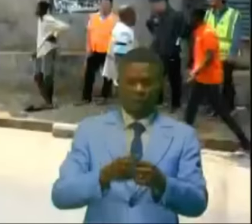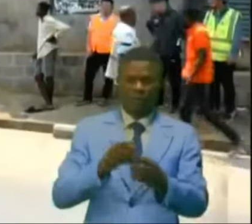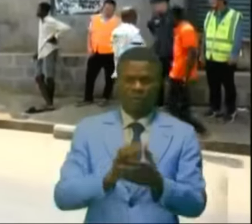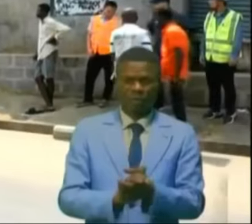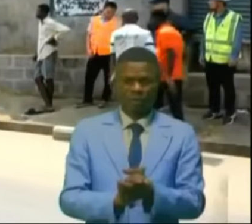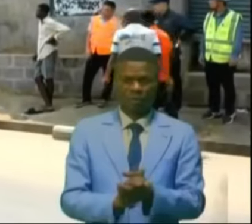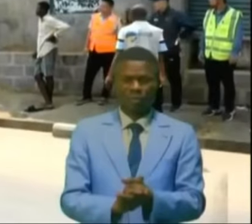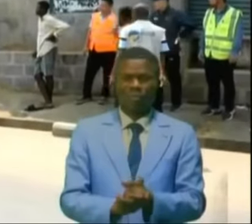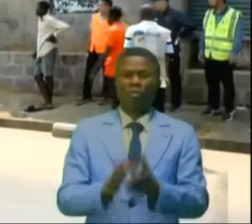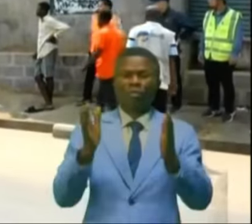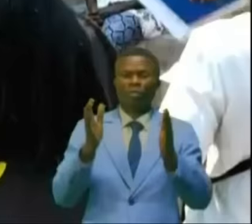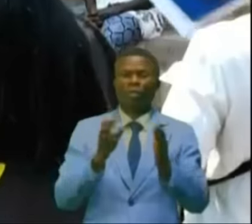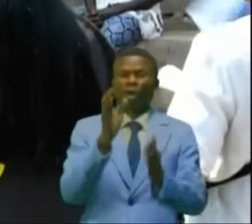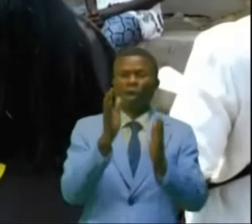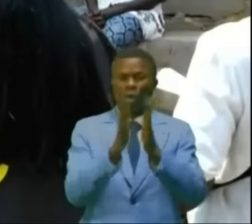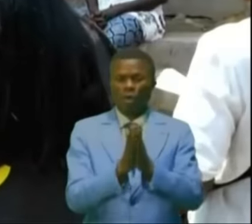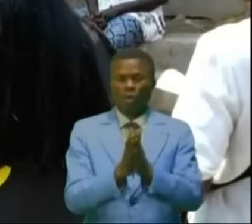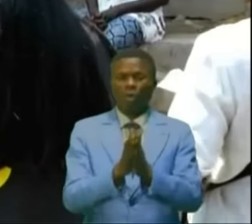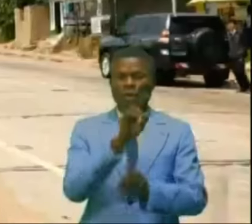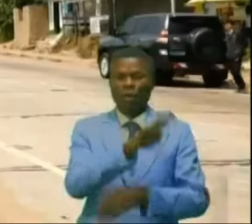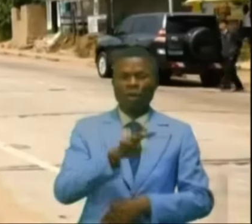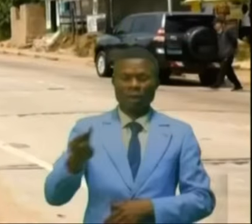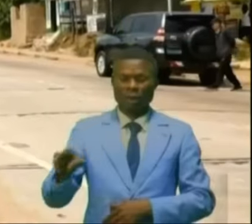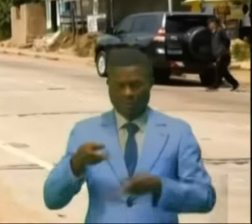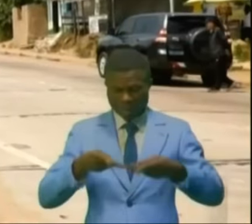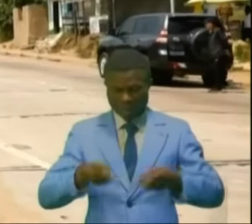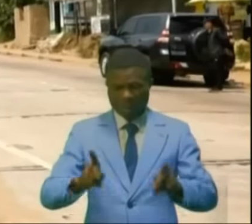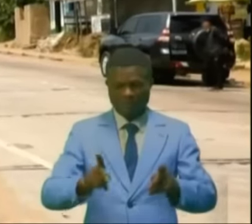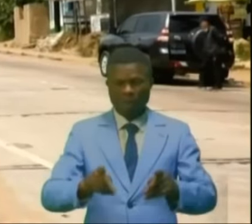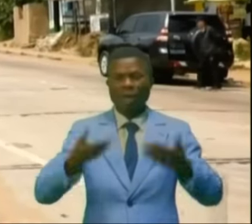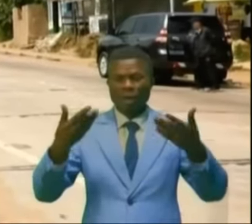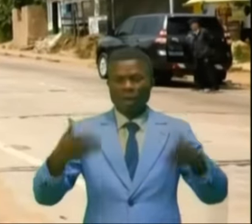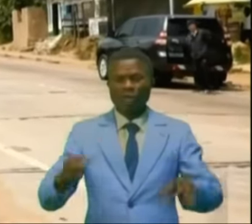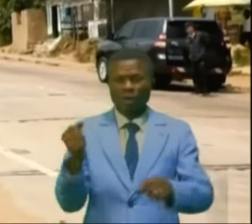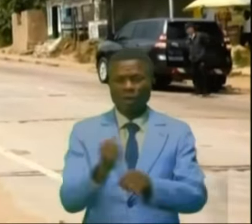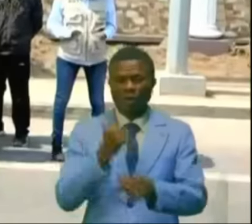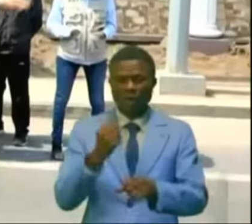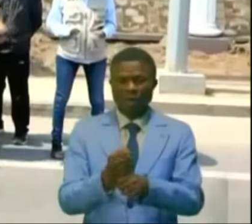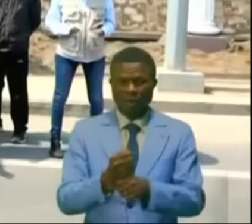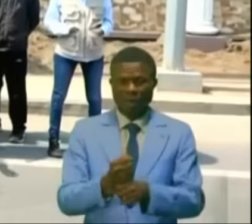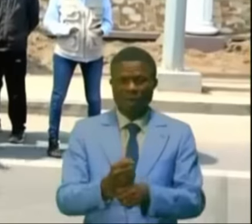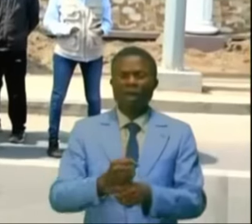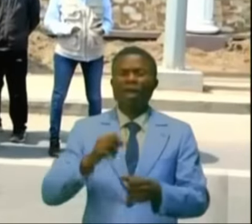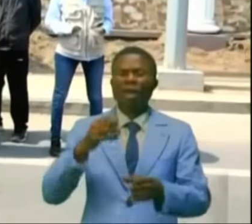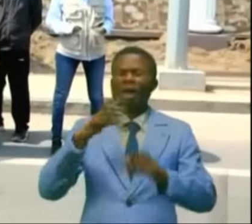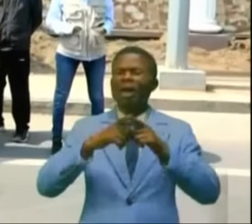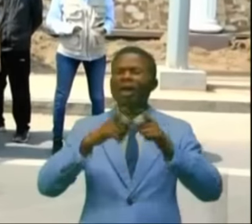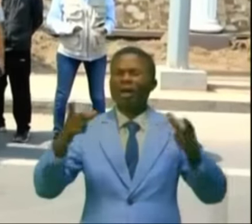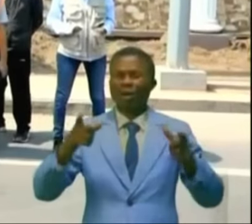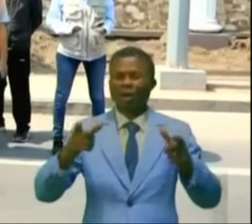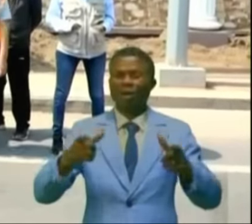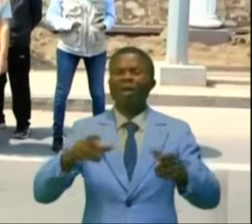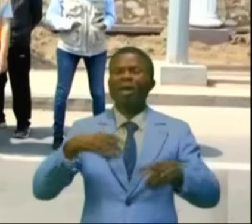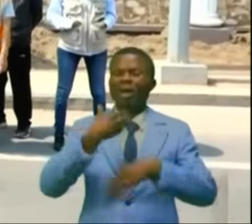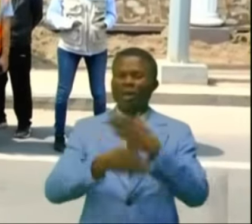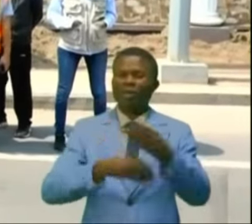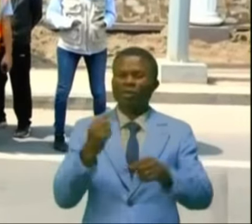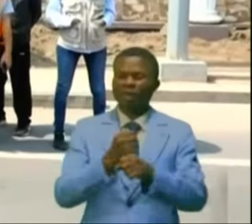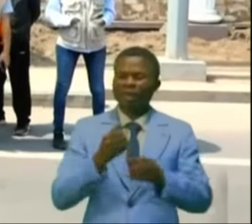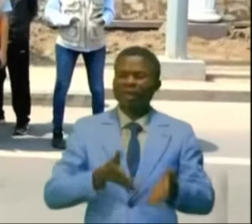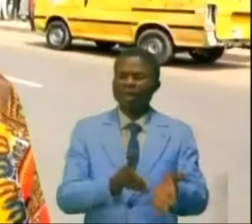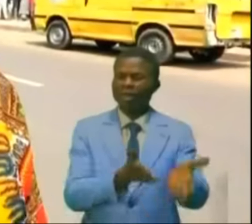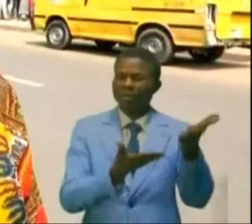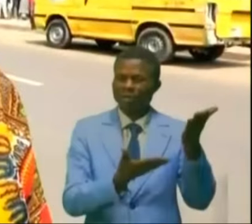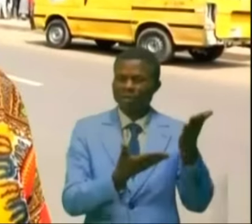d'octobre 2022, ces travaux ont ainsi permis de parachever le volet des indemnisations afin de conclure les travaux de cette route.